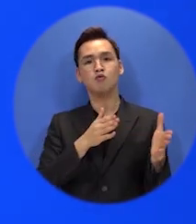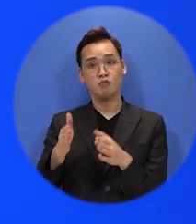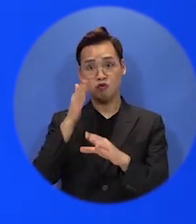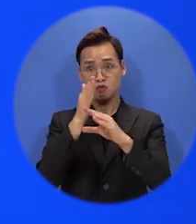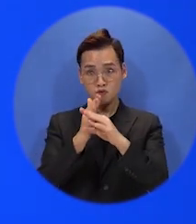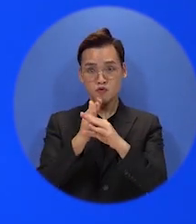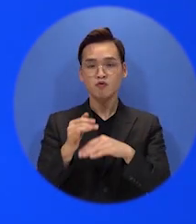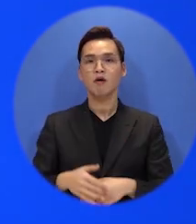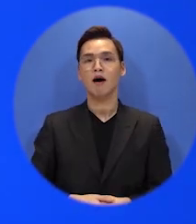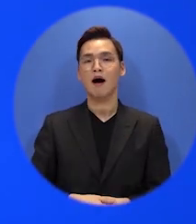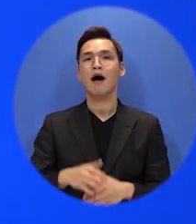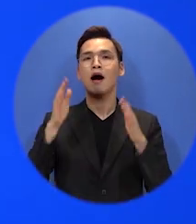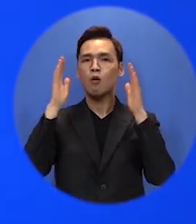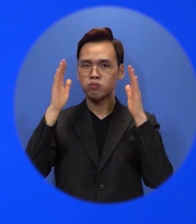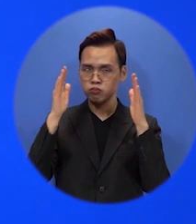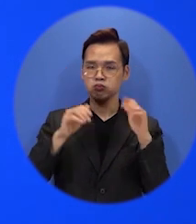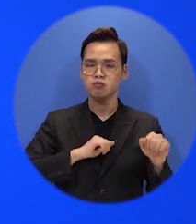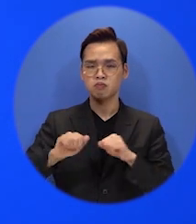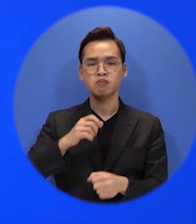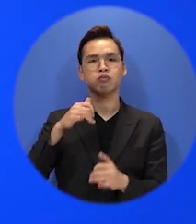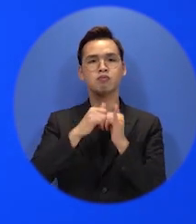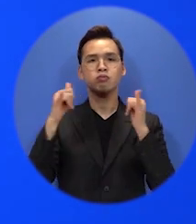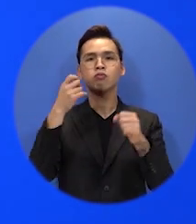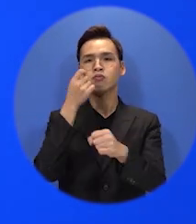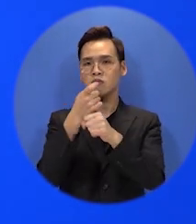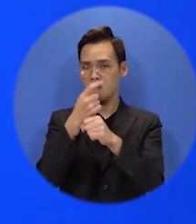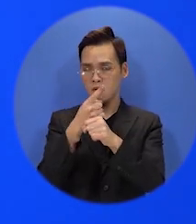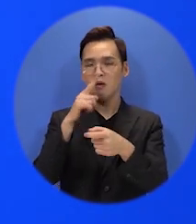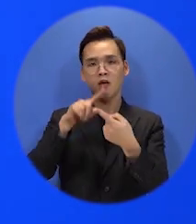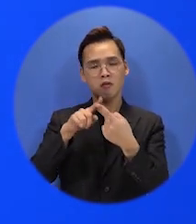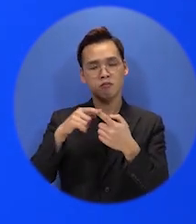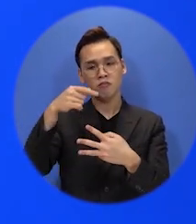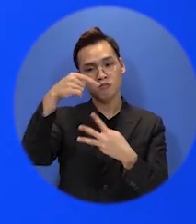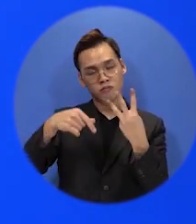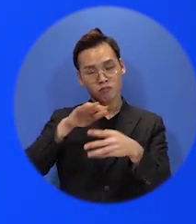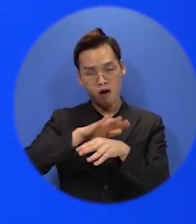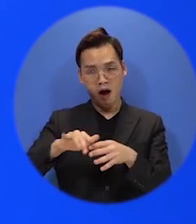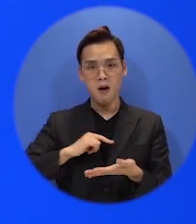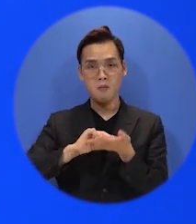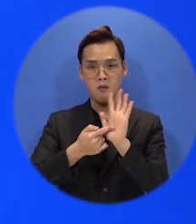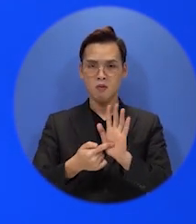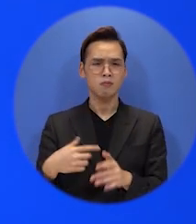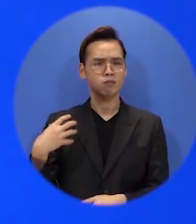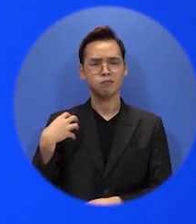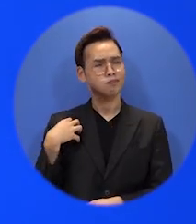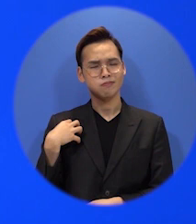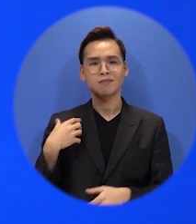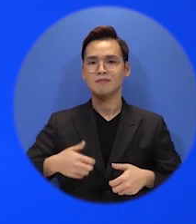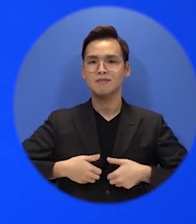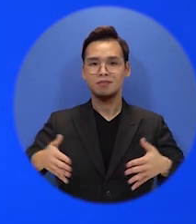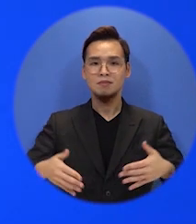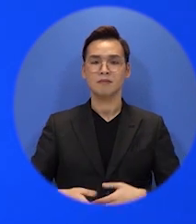그렇기 때문에 학업, 활동, 인성 이 세 가지와 관련된 내용들만 잘 어필하시면 충분하고요. 크게 부담을 가지실